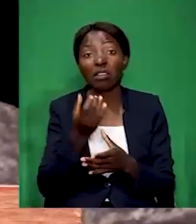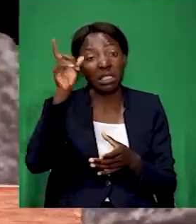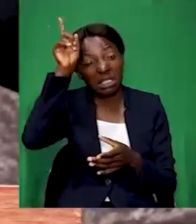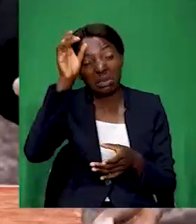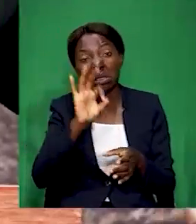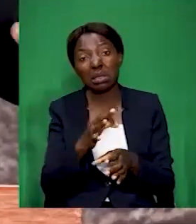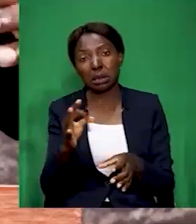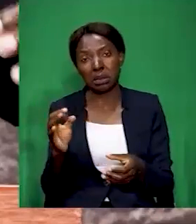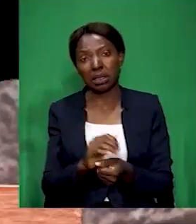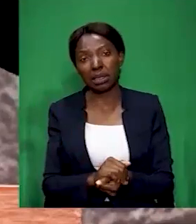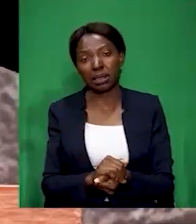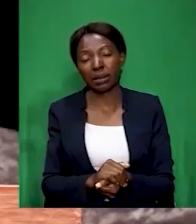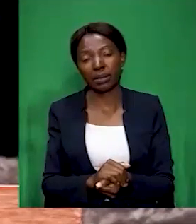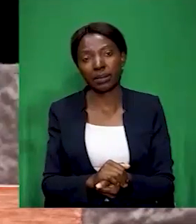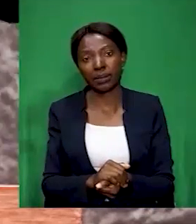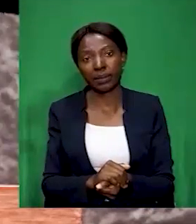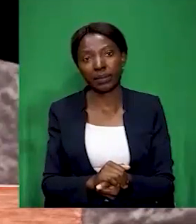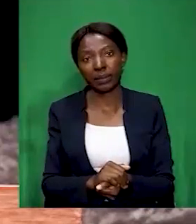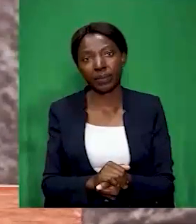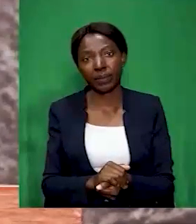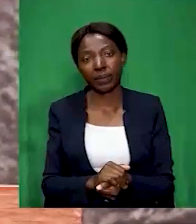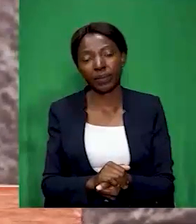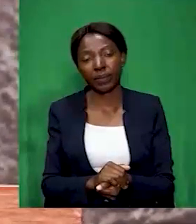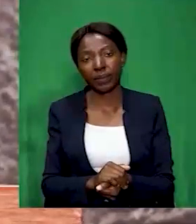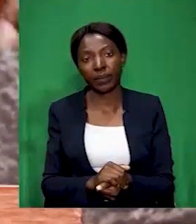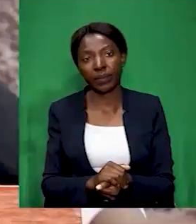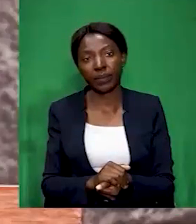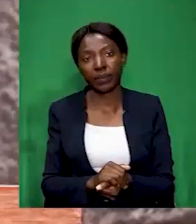vakazadza pose pose asi it is the work of deception